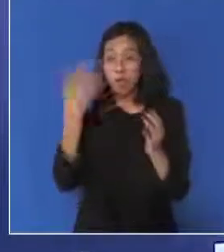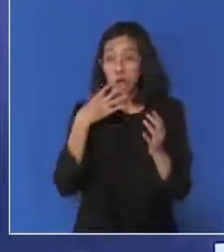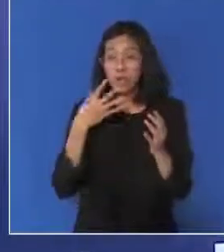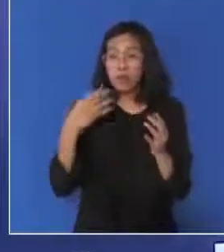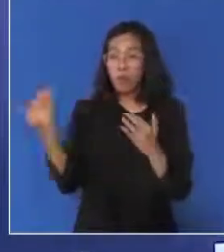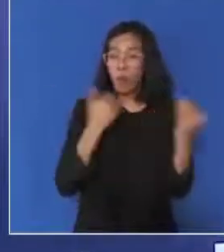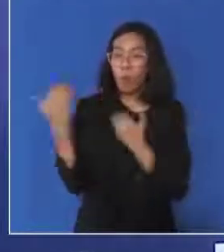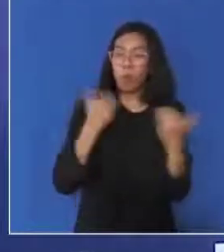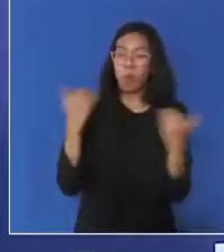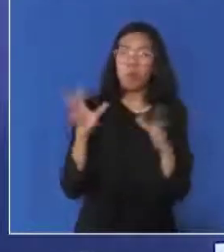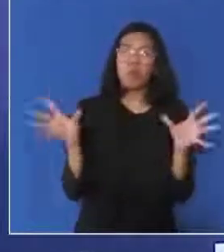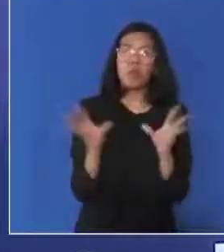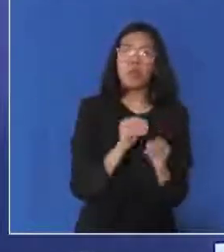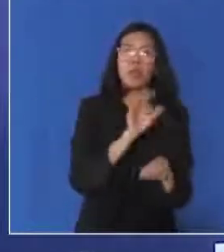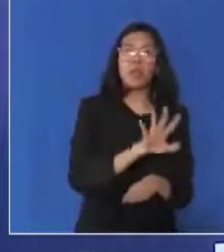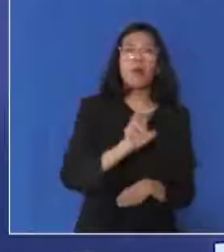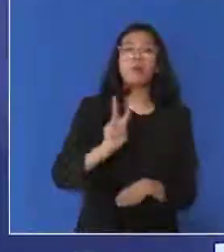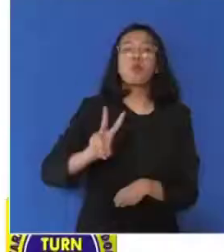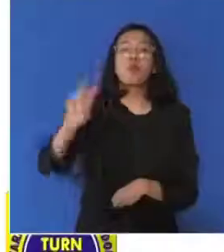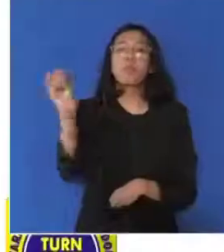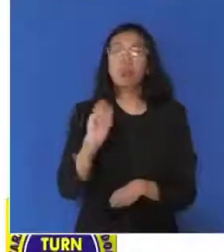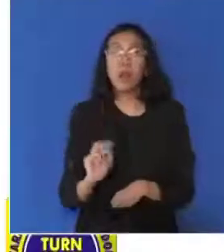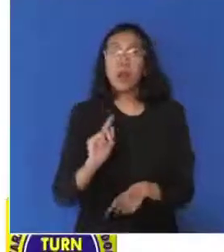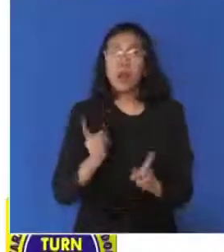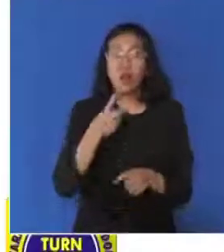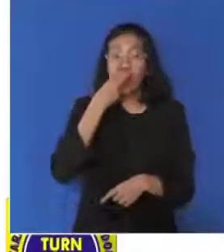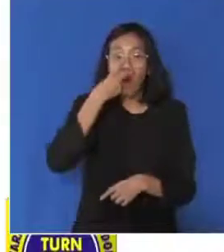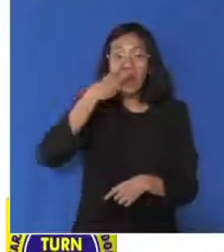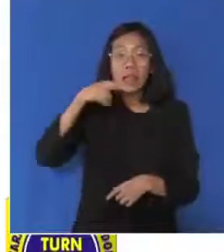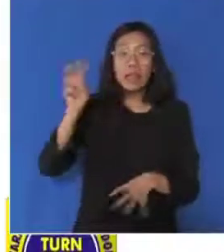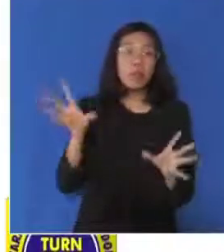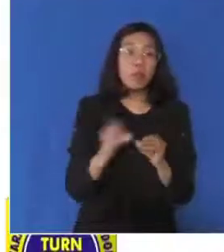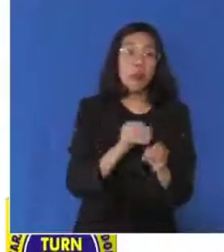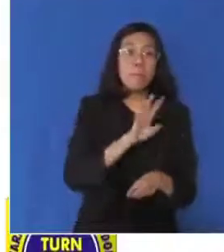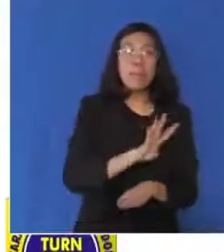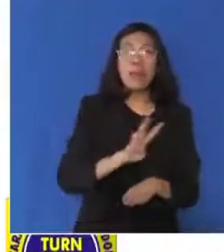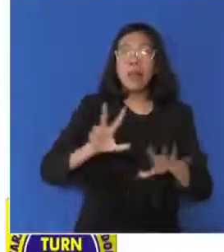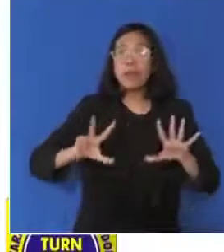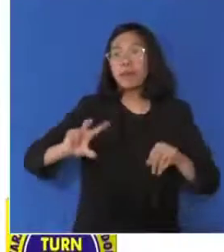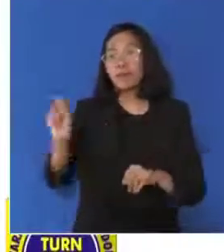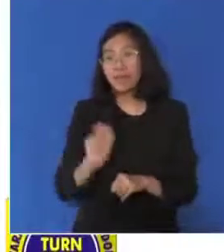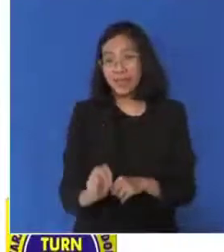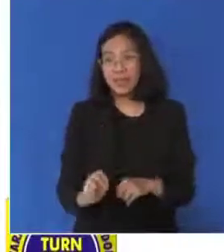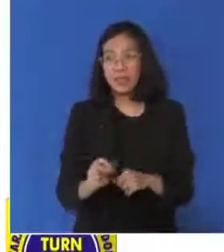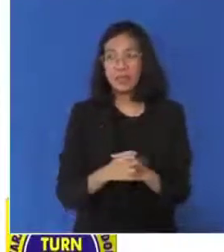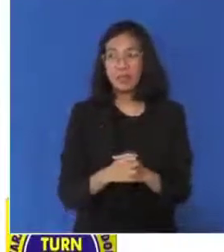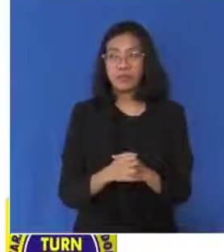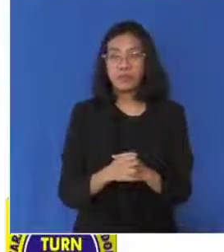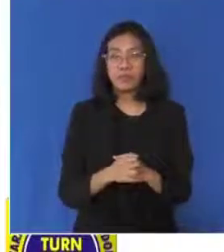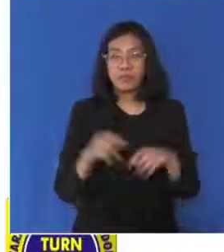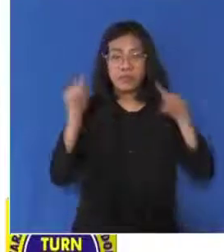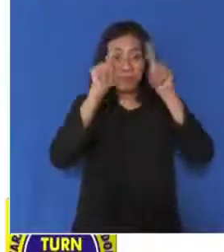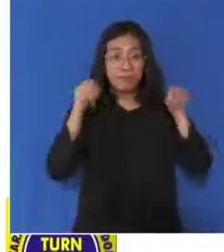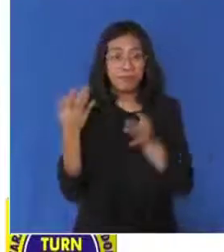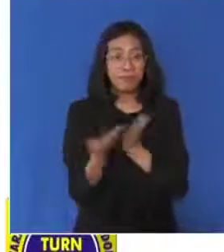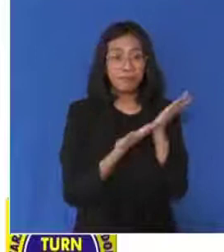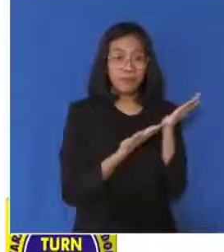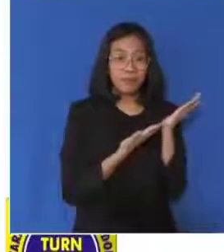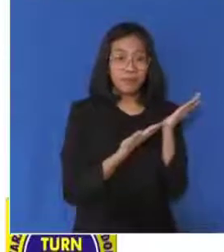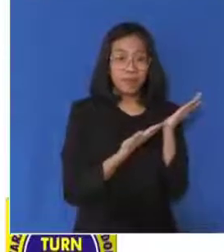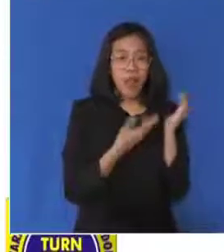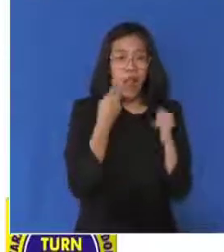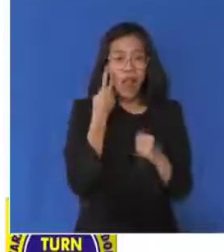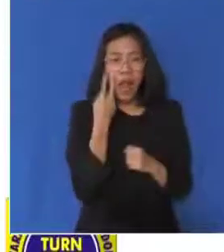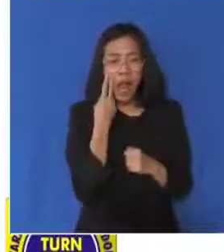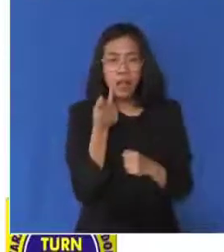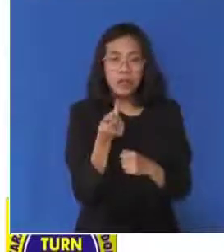ada 50% luar negeri itu ada empat delapan persen Nah sedangkan artikel periksa fakta mavindo